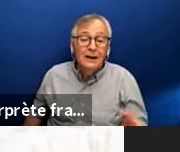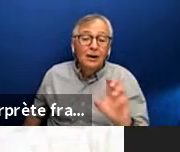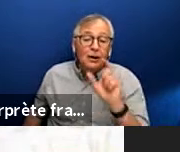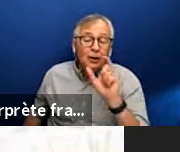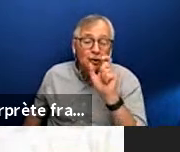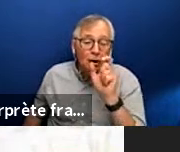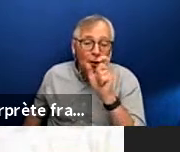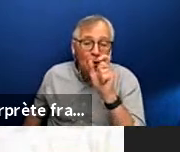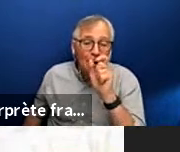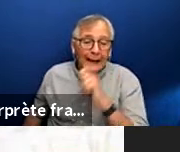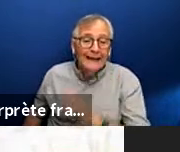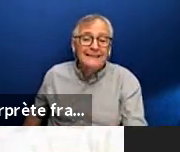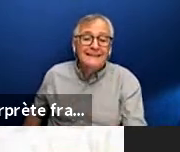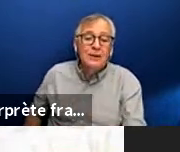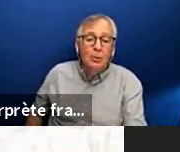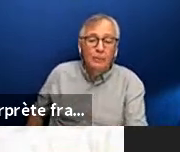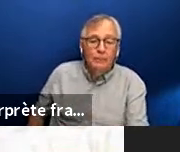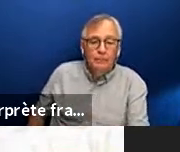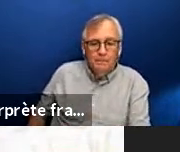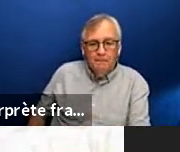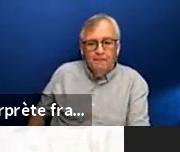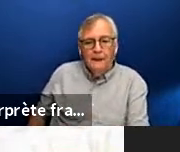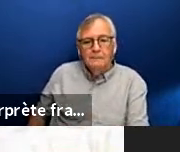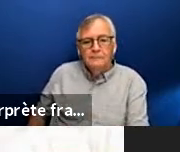varier selon la question.